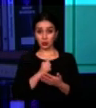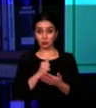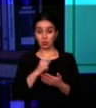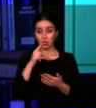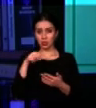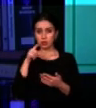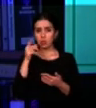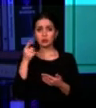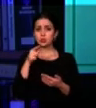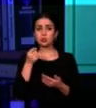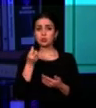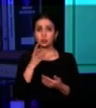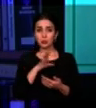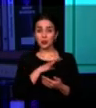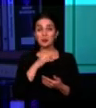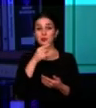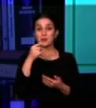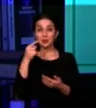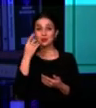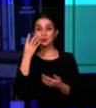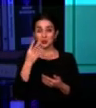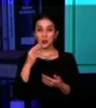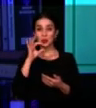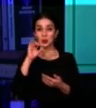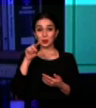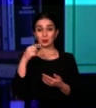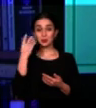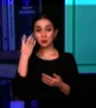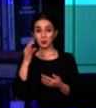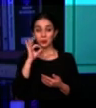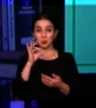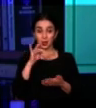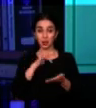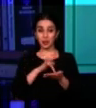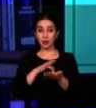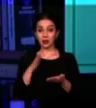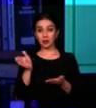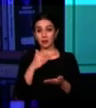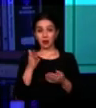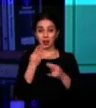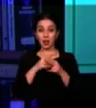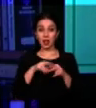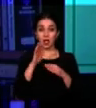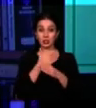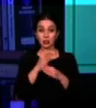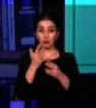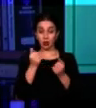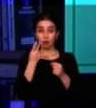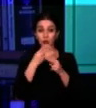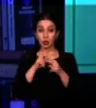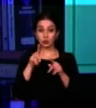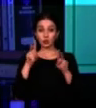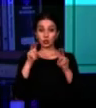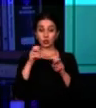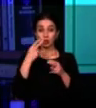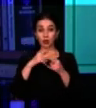Үлдізлеріміз нечі болды? Албатты, минус 4 ва 0 бұты оннан 4. Интервалларге ажыратып олын, ва оларының ишораларын